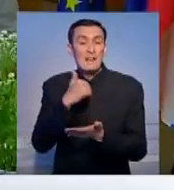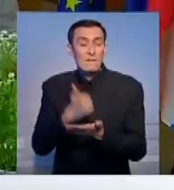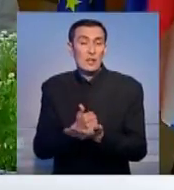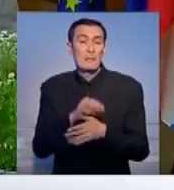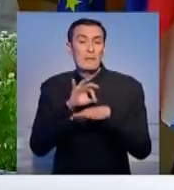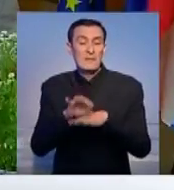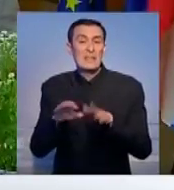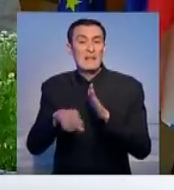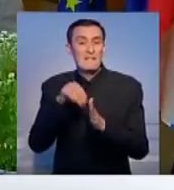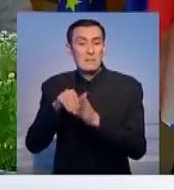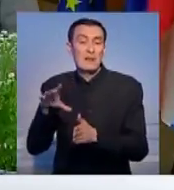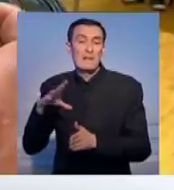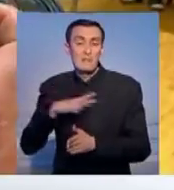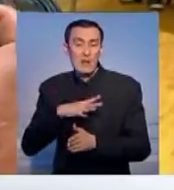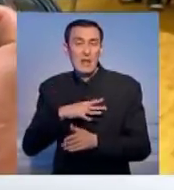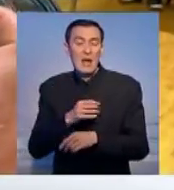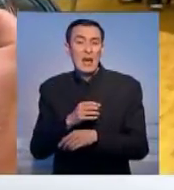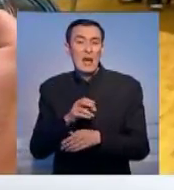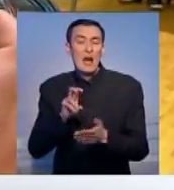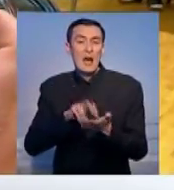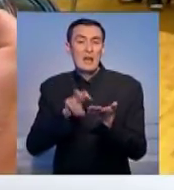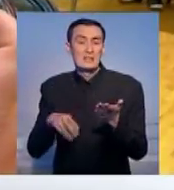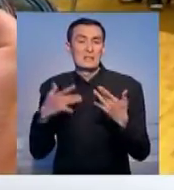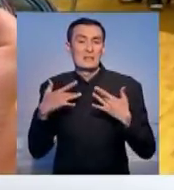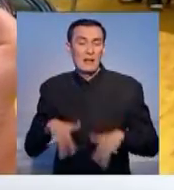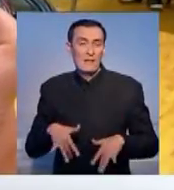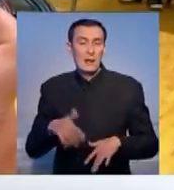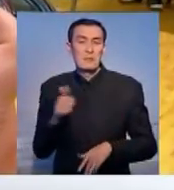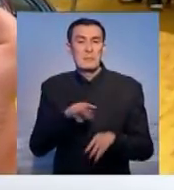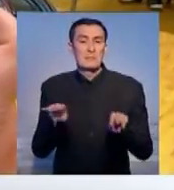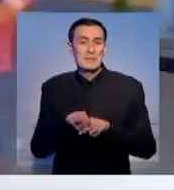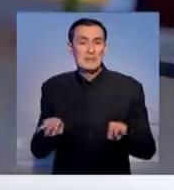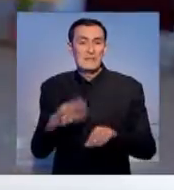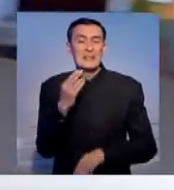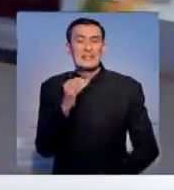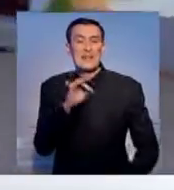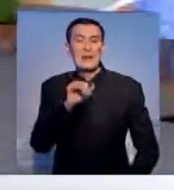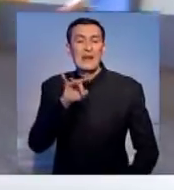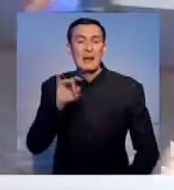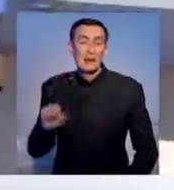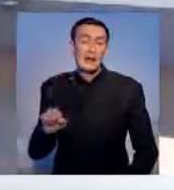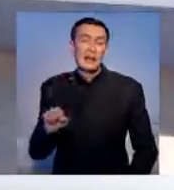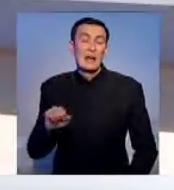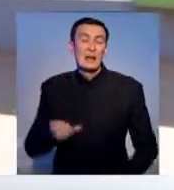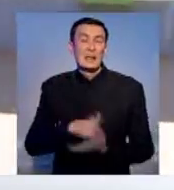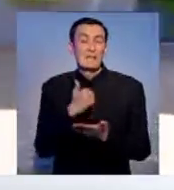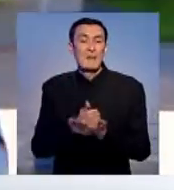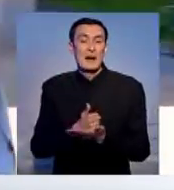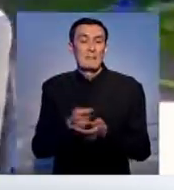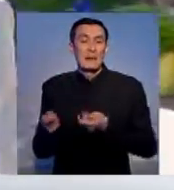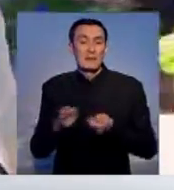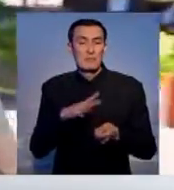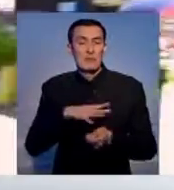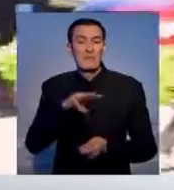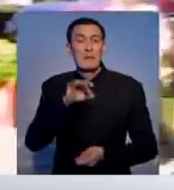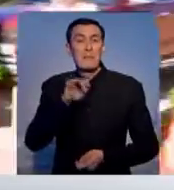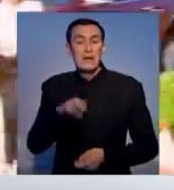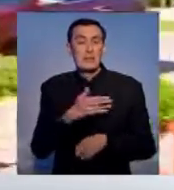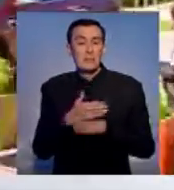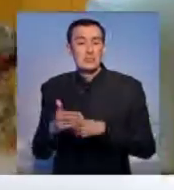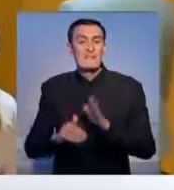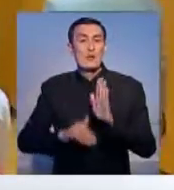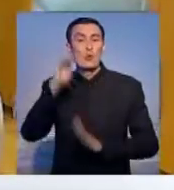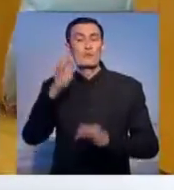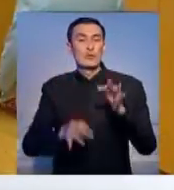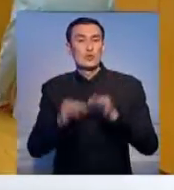для проведения выборов стала отставка премьера Миро Церара. Глава правительства ушел с поста в марте после того, как